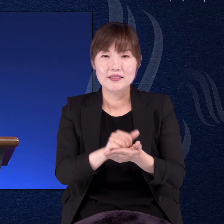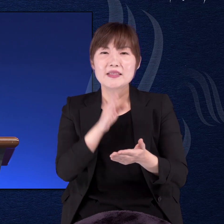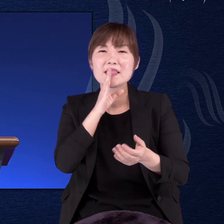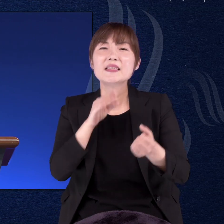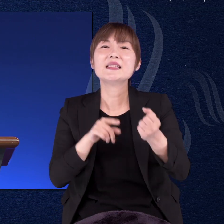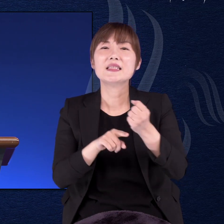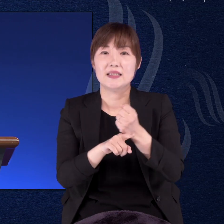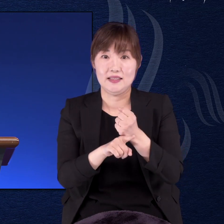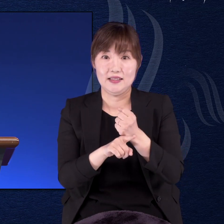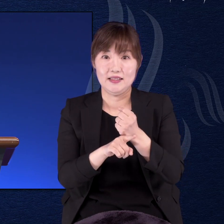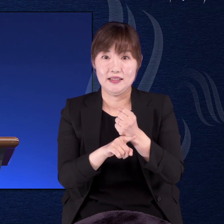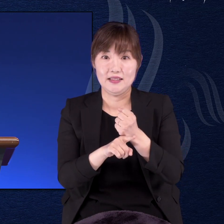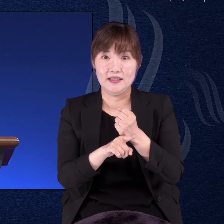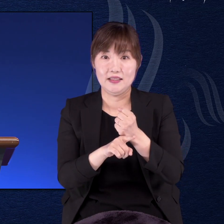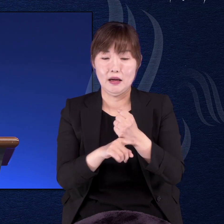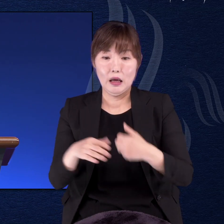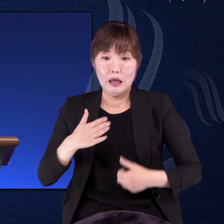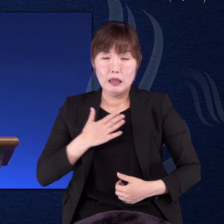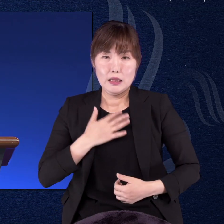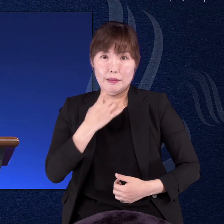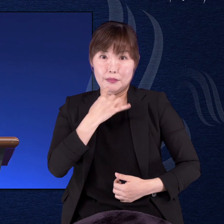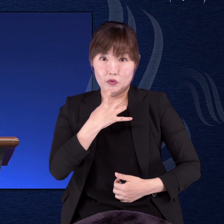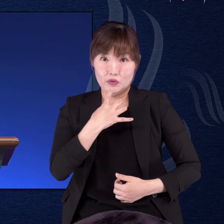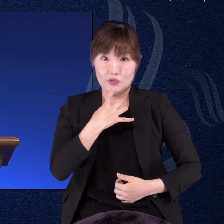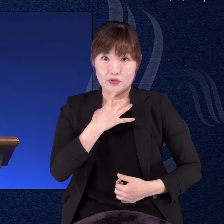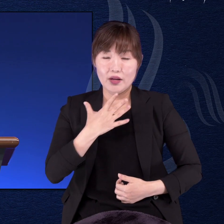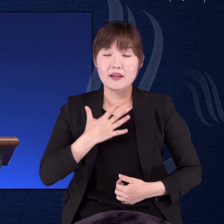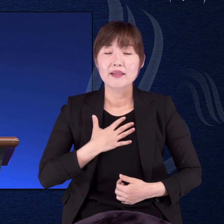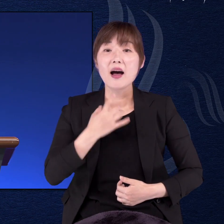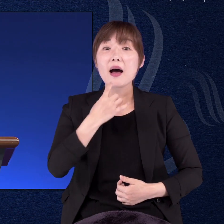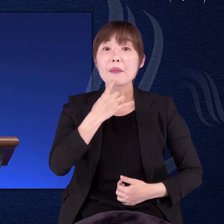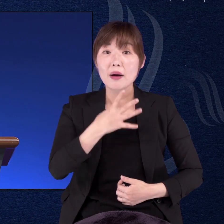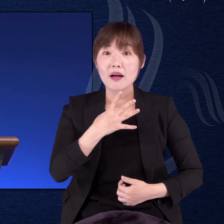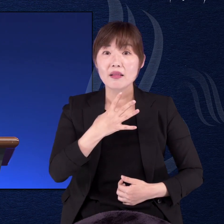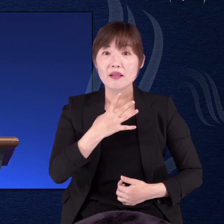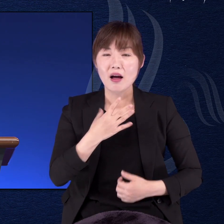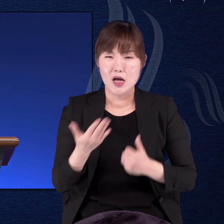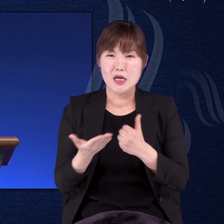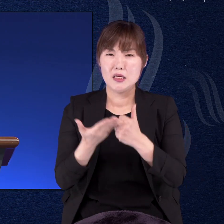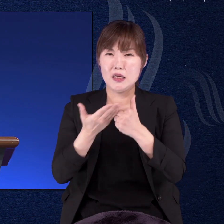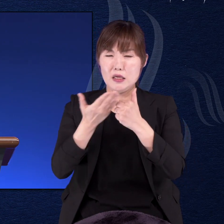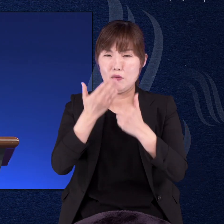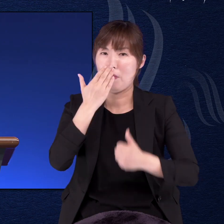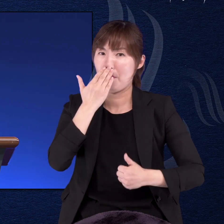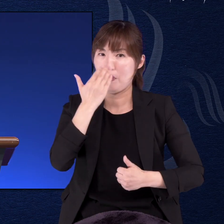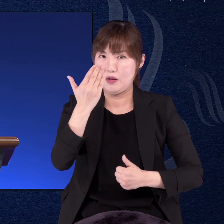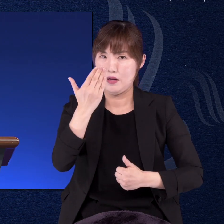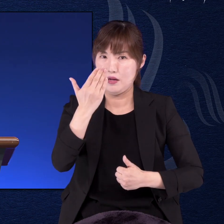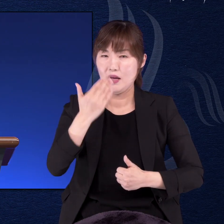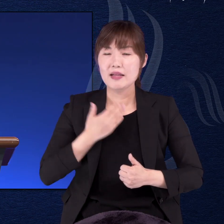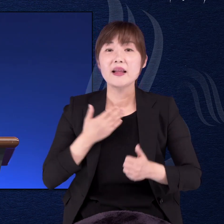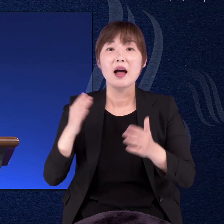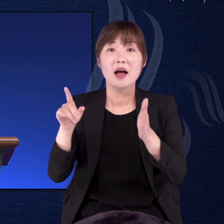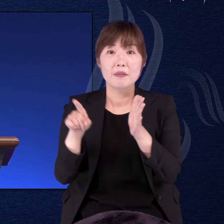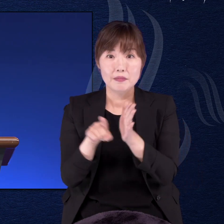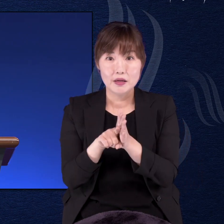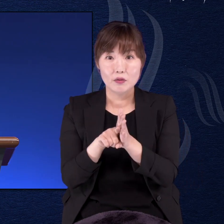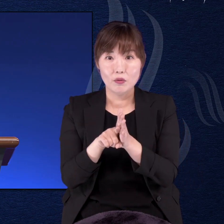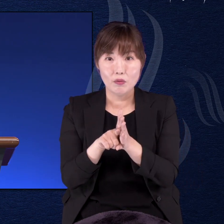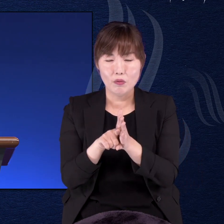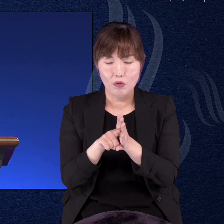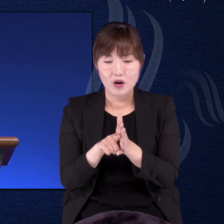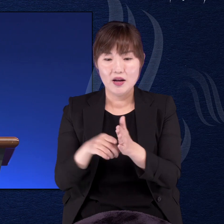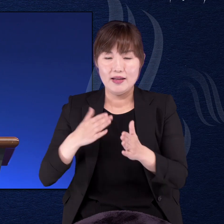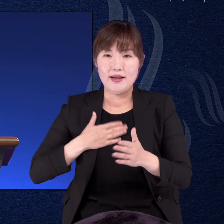너밖에 없어, 이 아이를 키울 아이는. 너다. 내가 너를 믿고 이 아이를 너에게